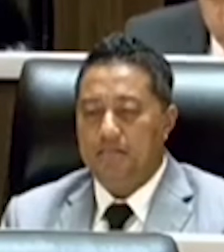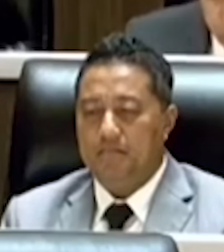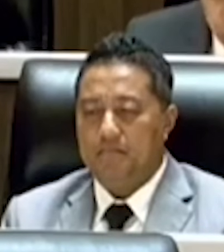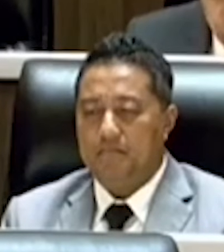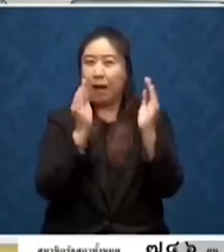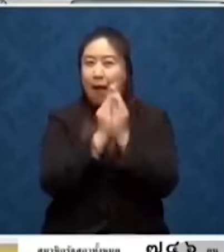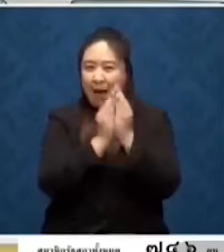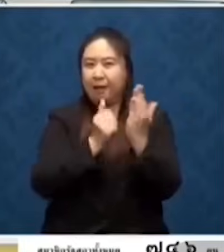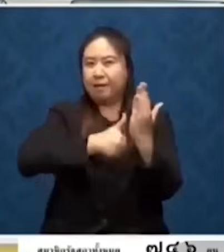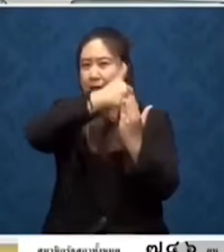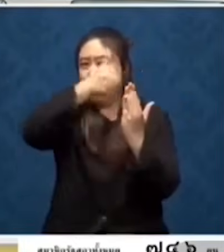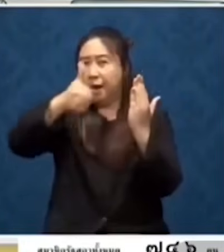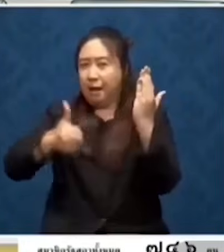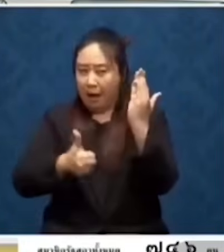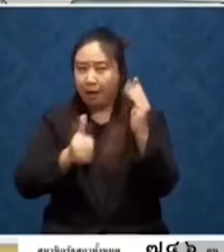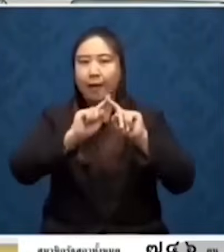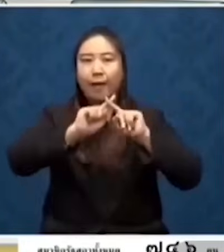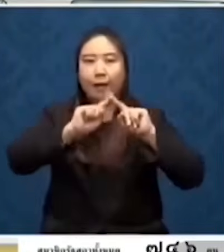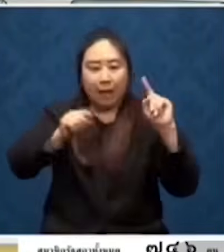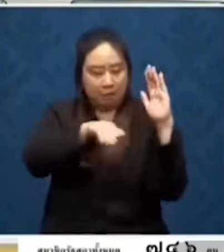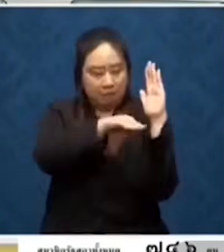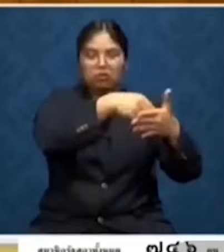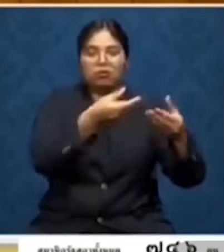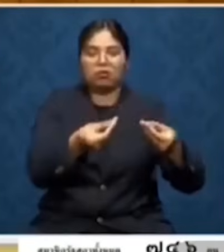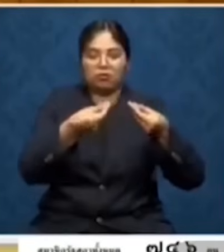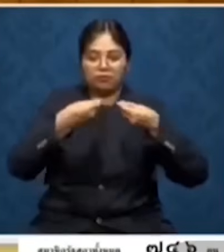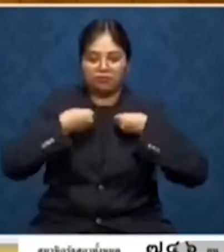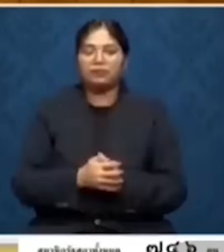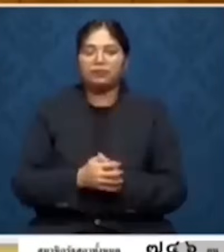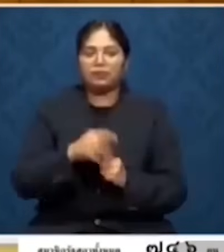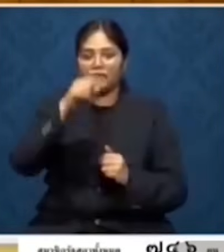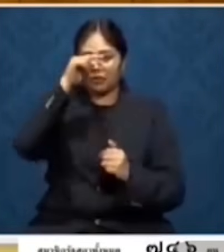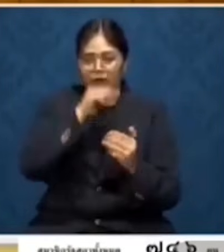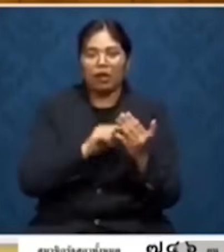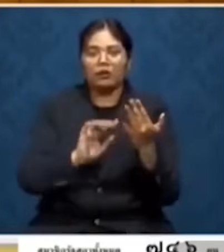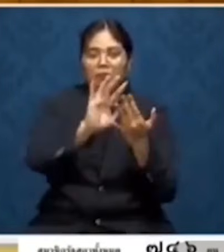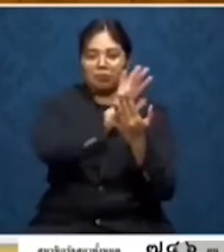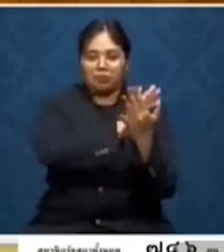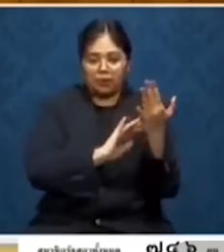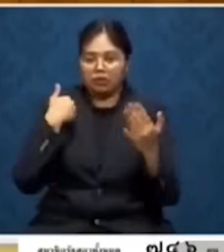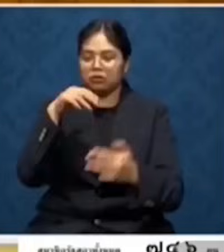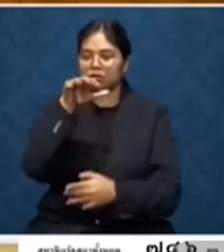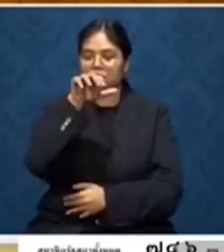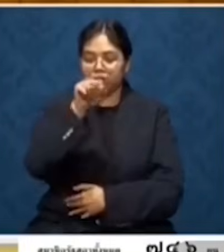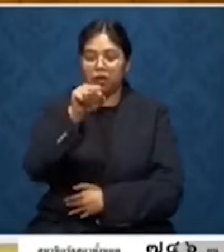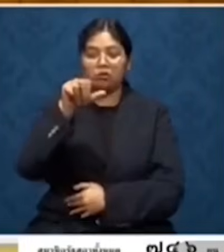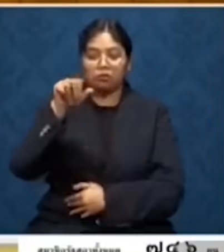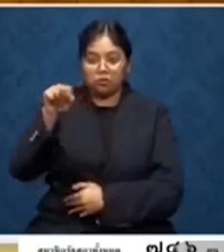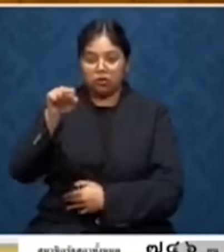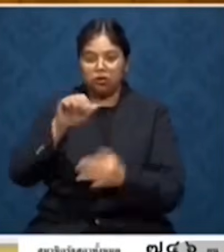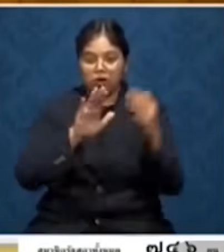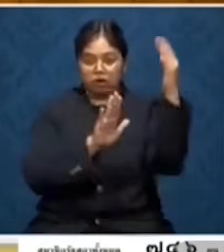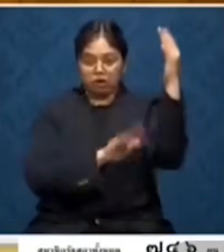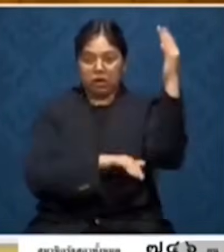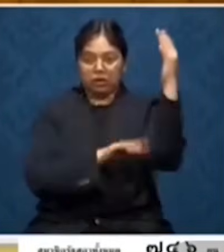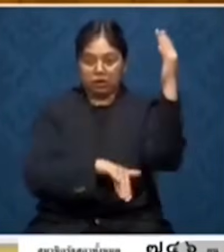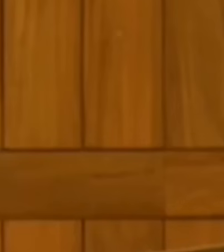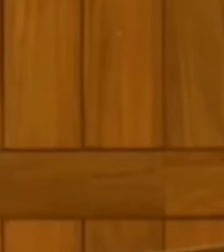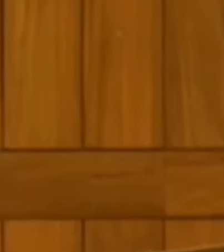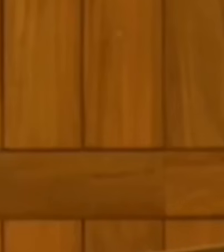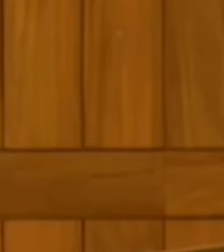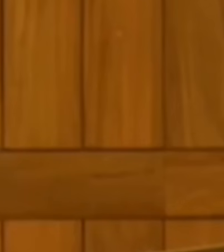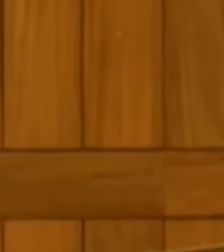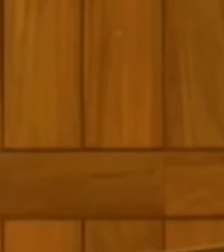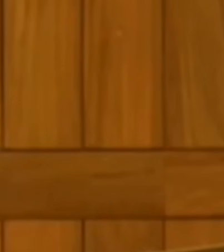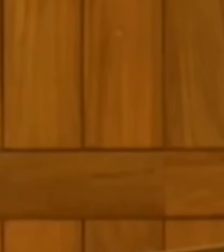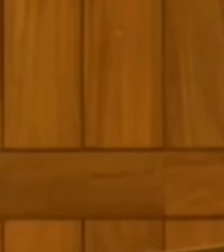ไลด์ก็ตามแต่กลับเป็นไม่ได้เลยในภาคใต ้ไม่ว่ารัฐบาลนี้จะมีส.ส.ในภาคใต้หรือไม่มีก็ตามที